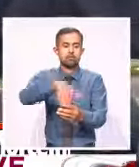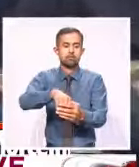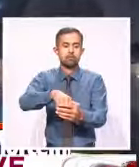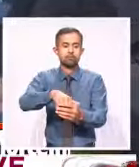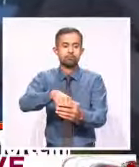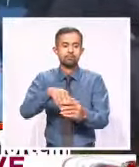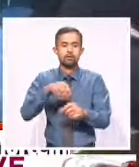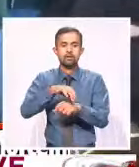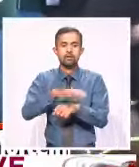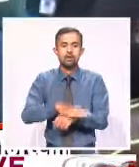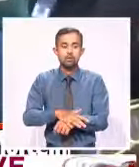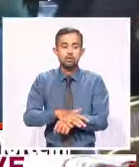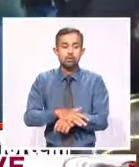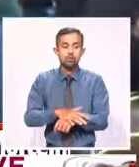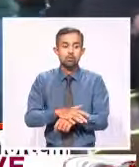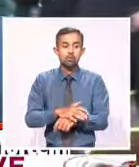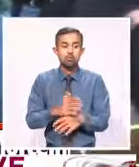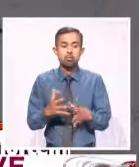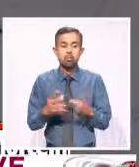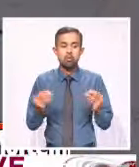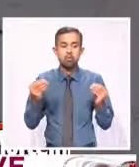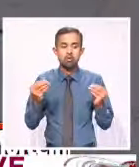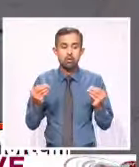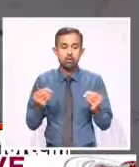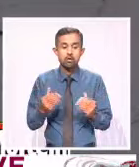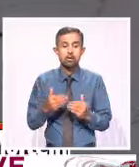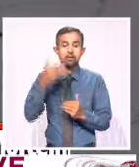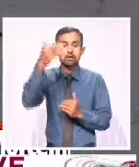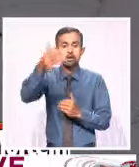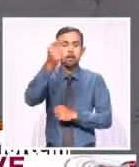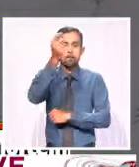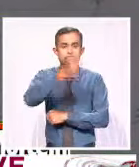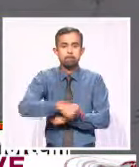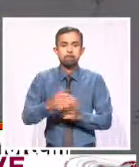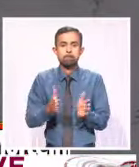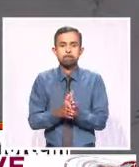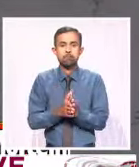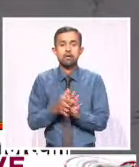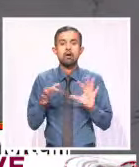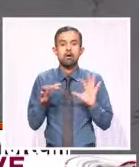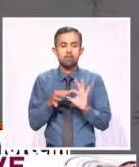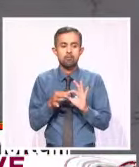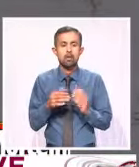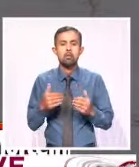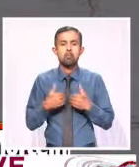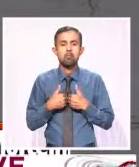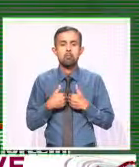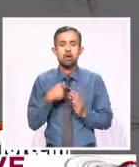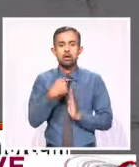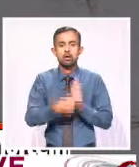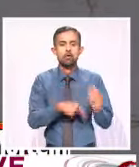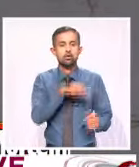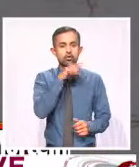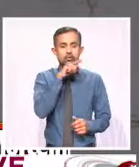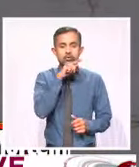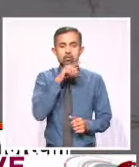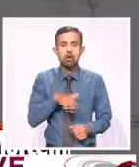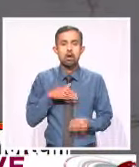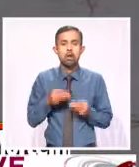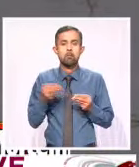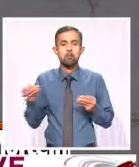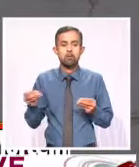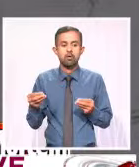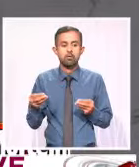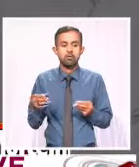අනුව ඩෙංගු මදුරුවන් බෝවීම වැළැක්වීමේ මීළඟ ක්‍රියාන්විතය සමගින් අප හමුවෙමු. මම ජාතික රූපවාහිනී ප්‍රධාන